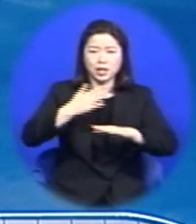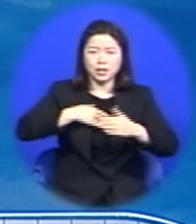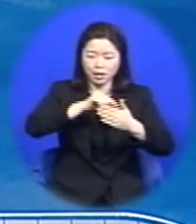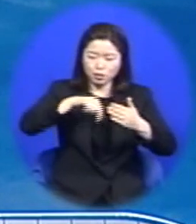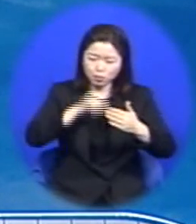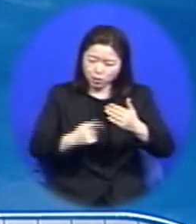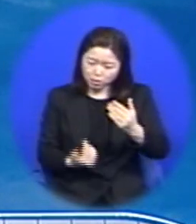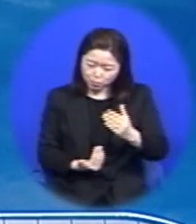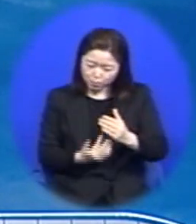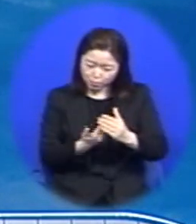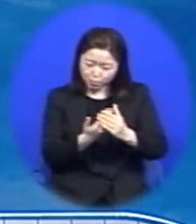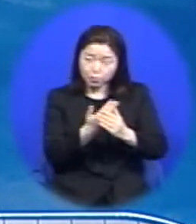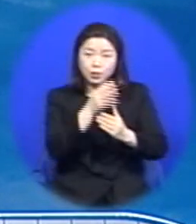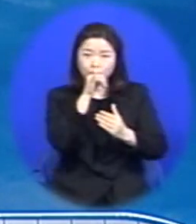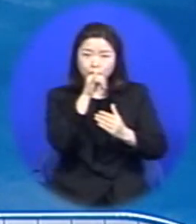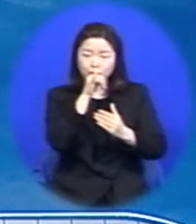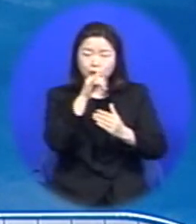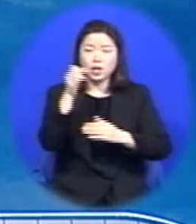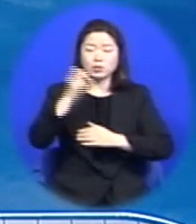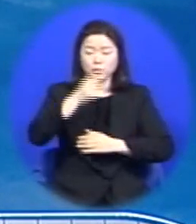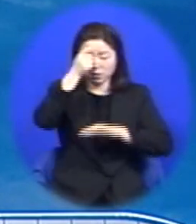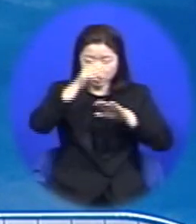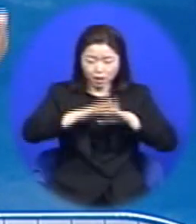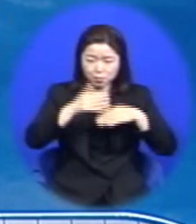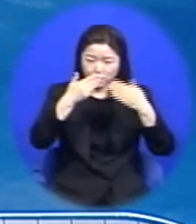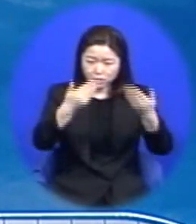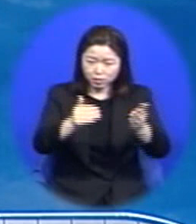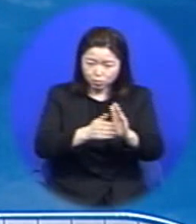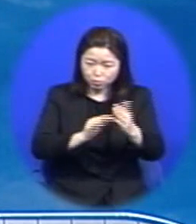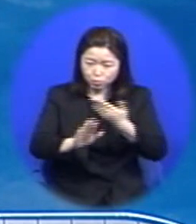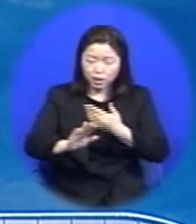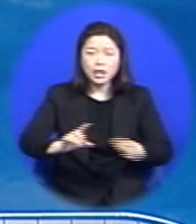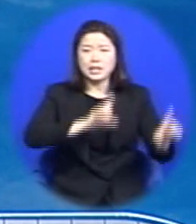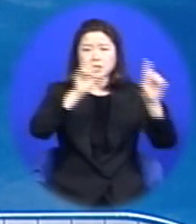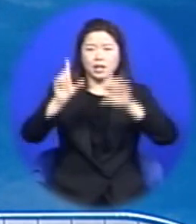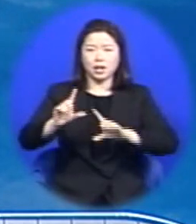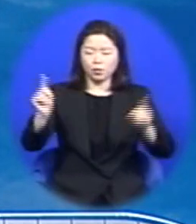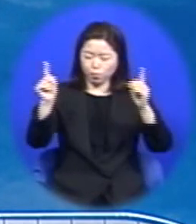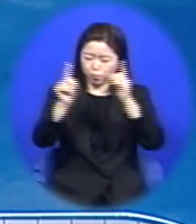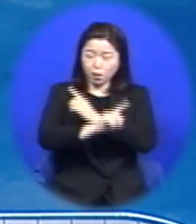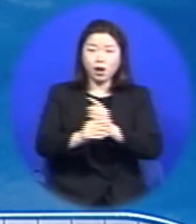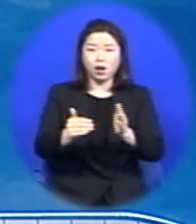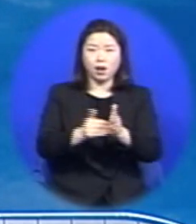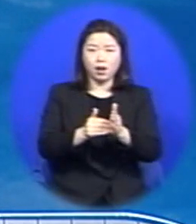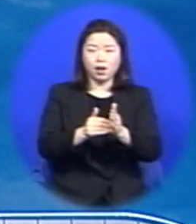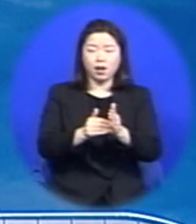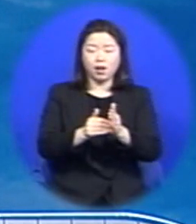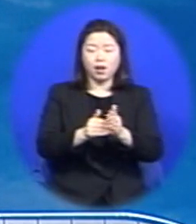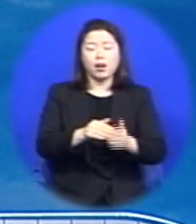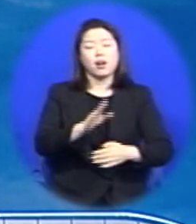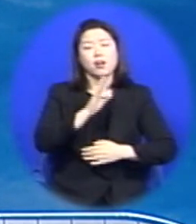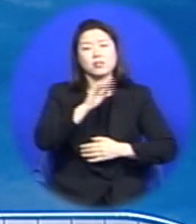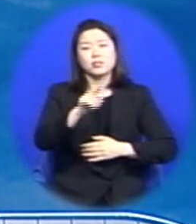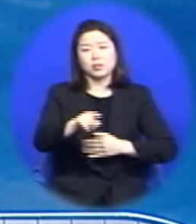속에서부터 일어나고 예배를 드리고 나면 생활이 확 바뀌어버리고 그럼 불이 임한 거죠.